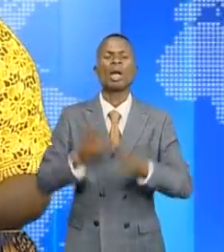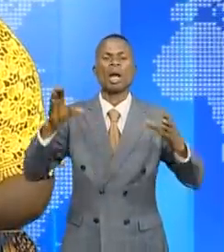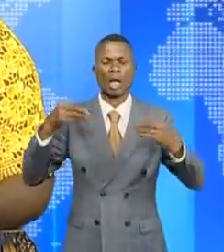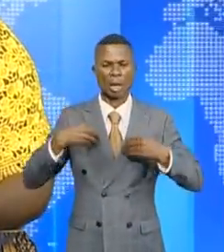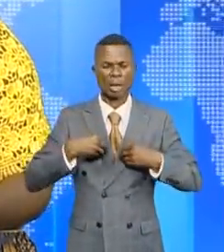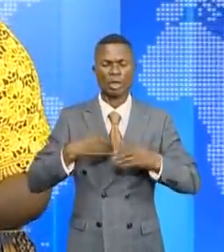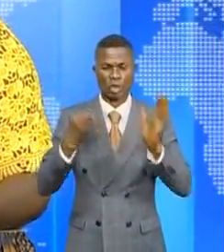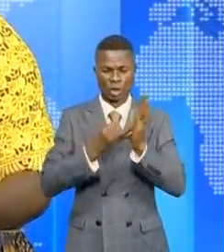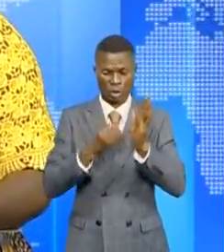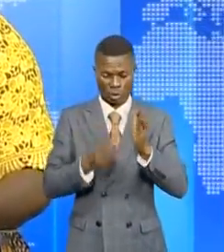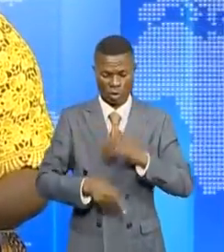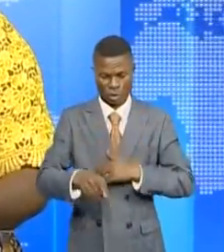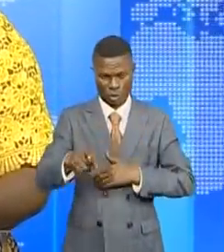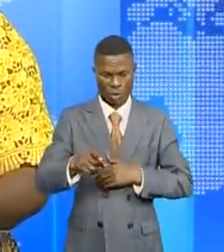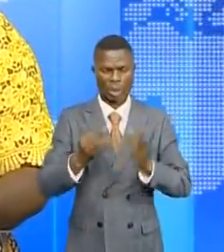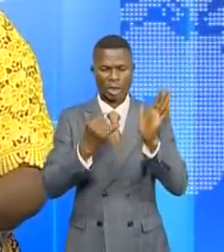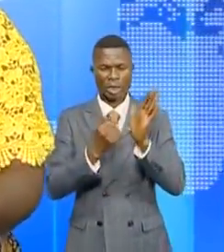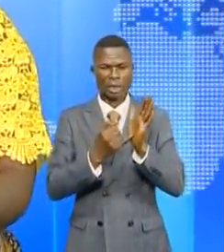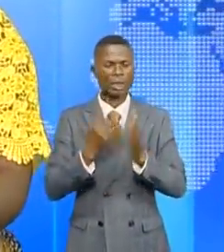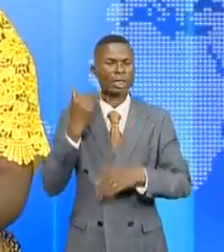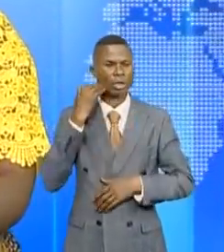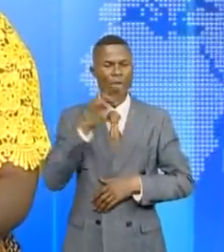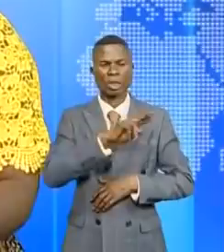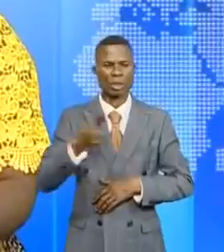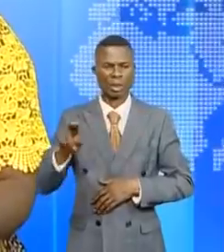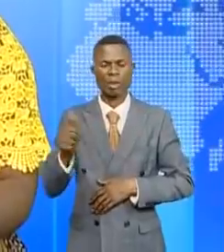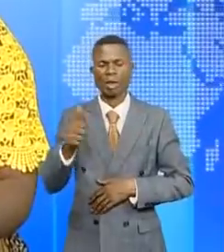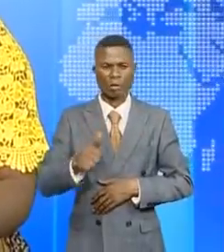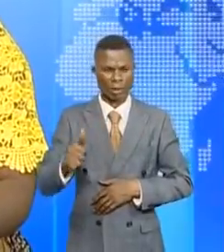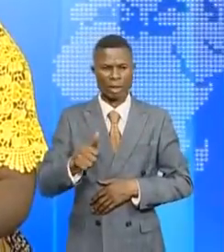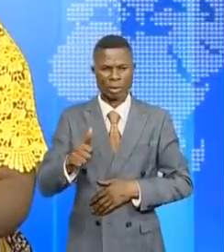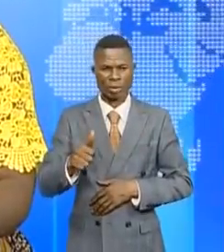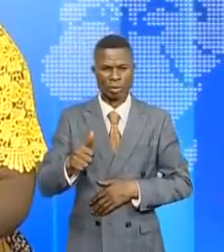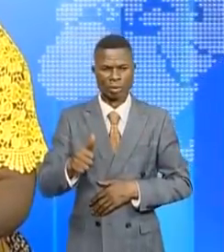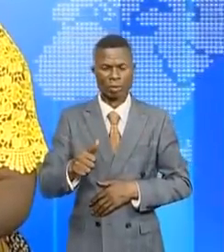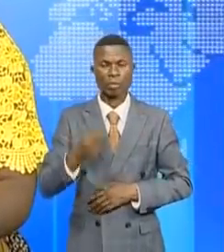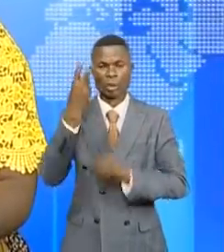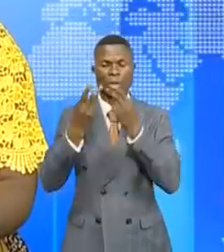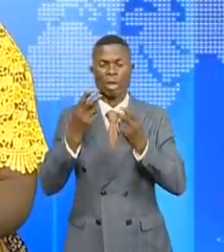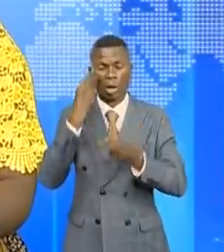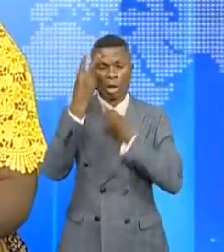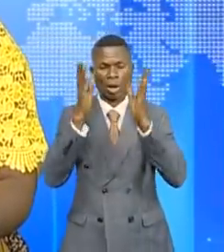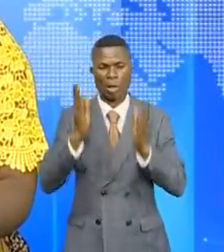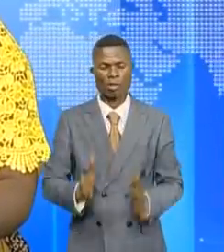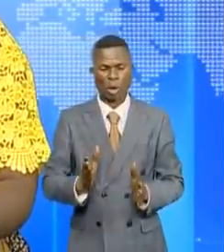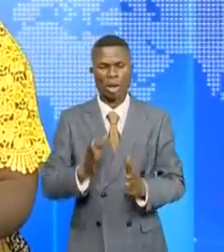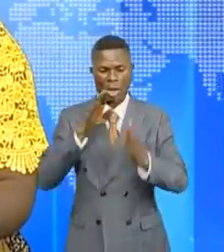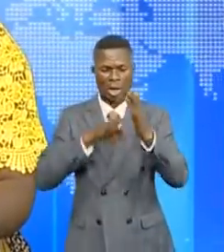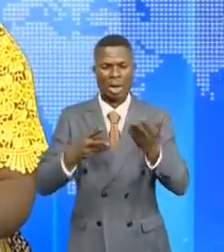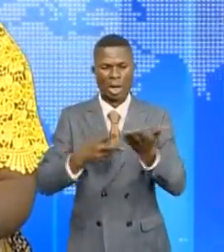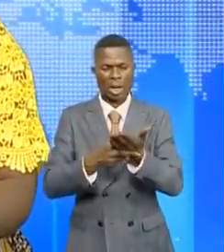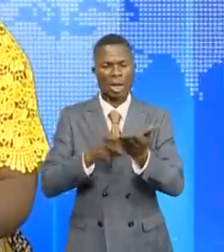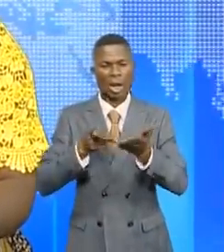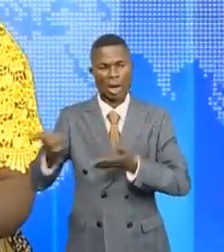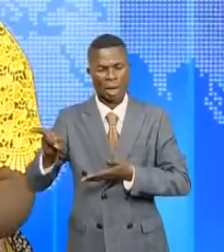ce dimanche 6 juin 2021. Les passagers qui avaient déjà acheté les